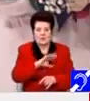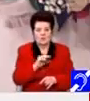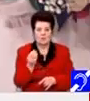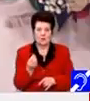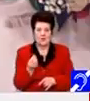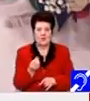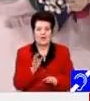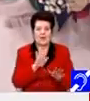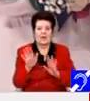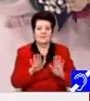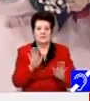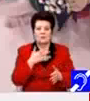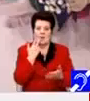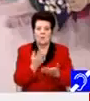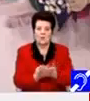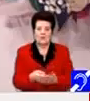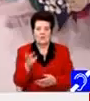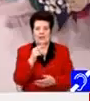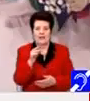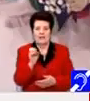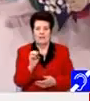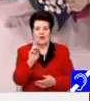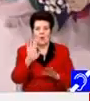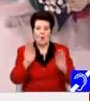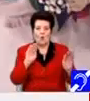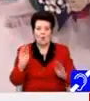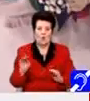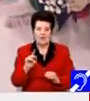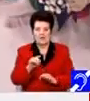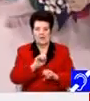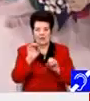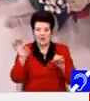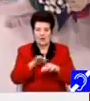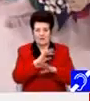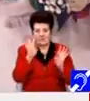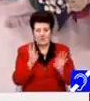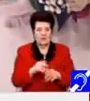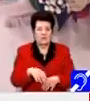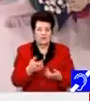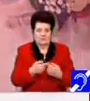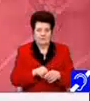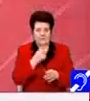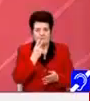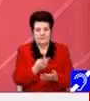buzunarele. Expoziția propune și decoruri de nuntă. Chiar și așa, nu toate cuplurile au găsit ce căutau.